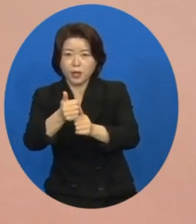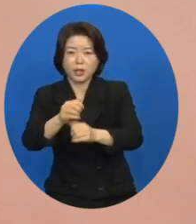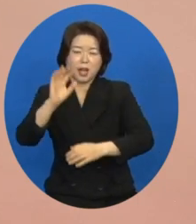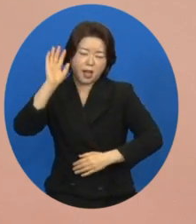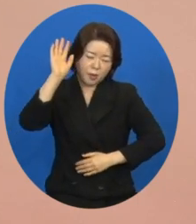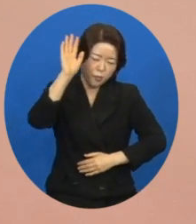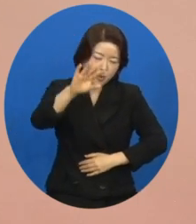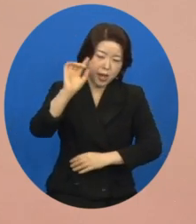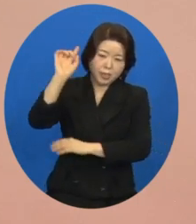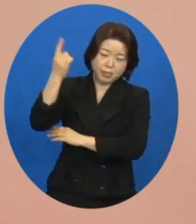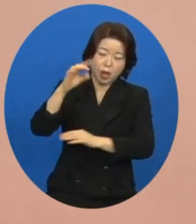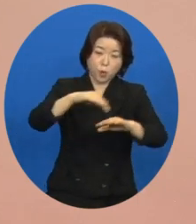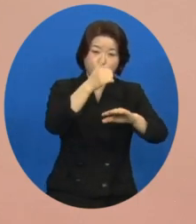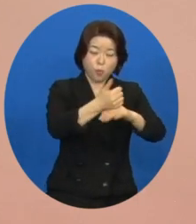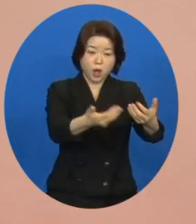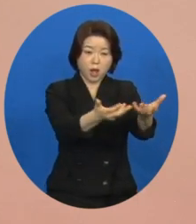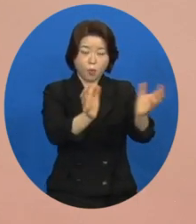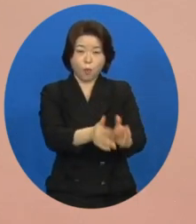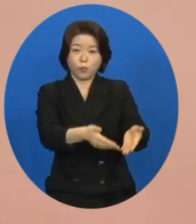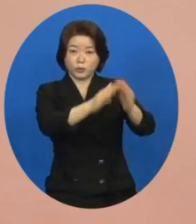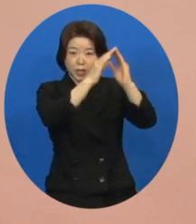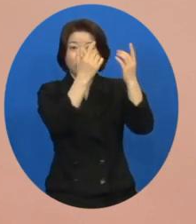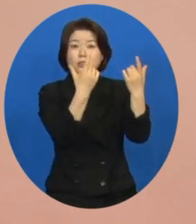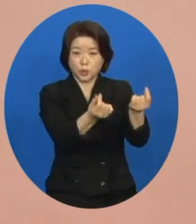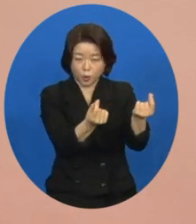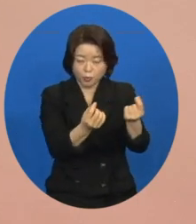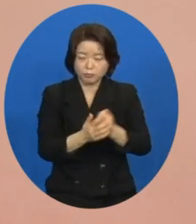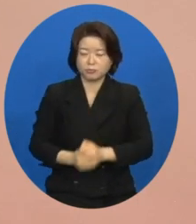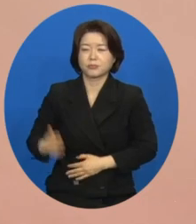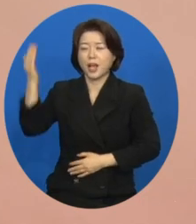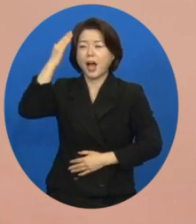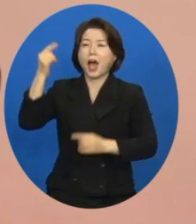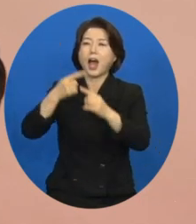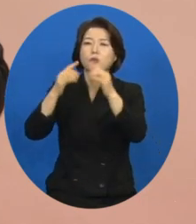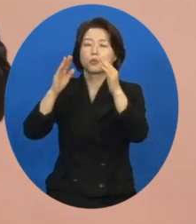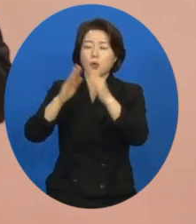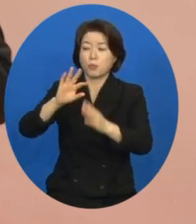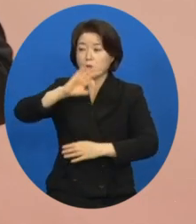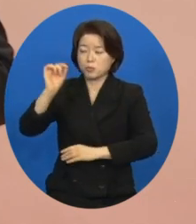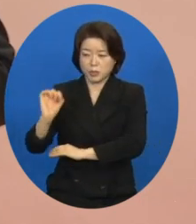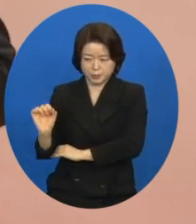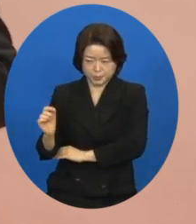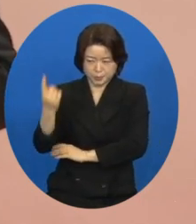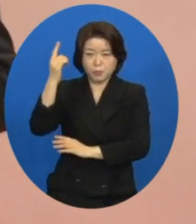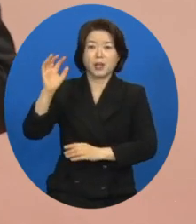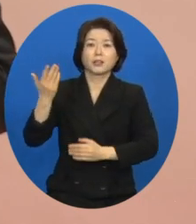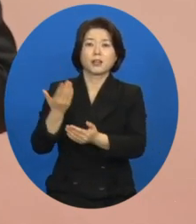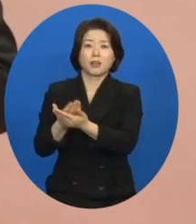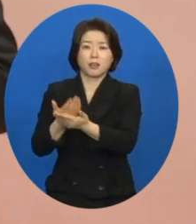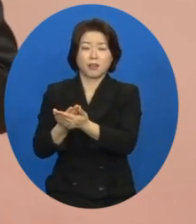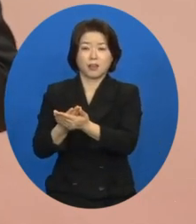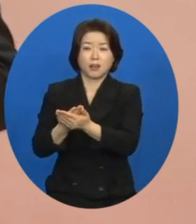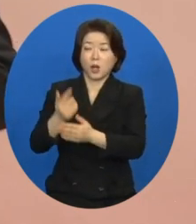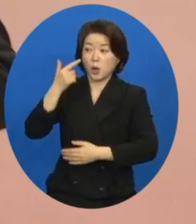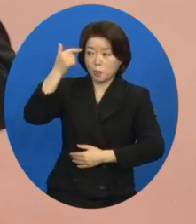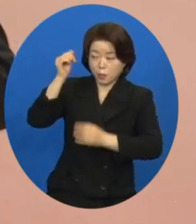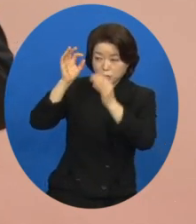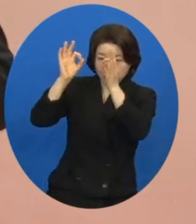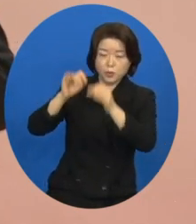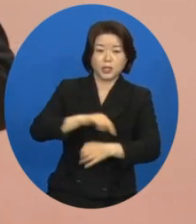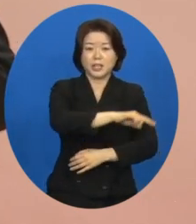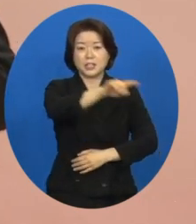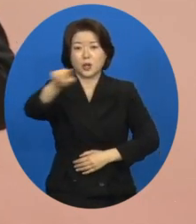것처럼 한국교회 그 역사가 유 목사님이 시발이 될 수 있도록, 목사님을 보는 게 아니라 여기